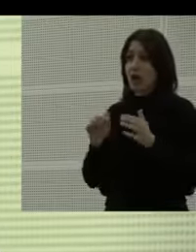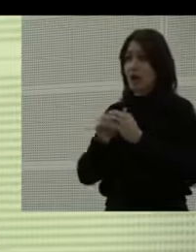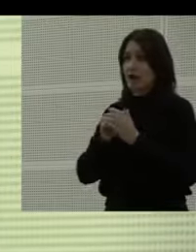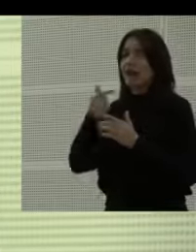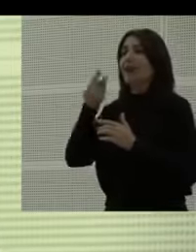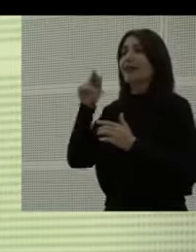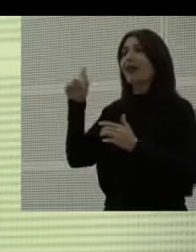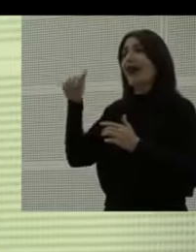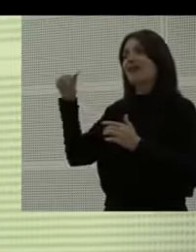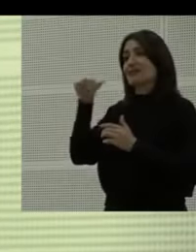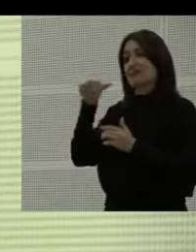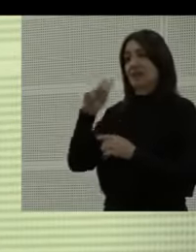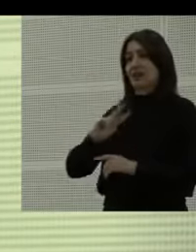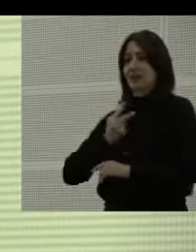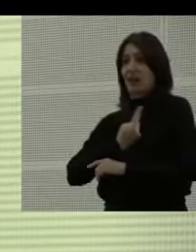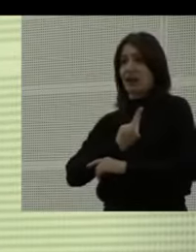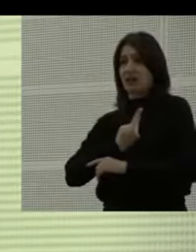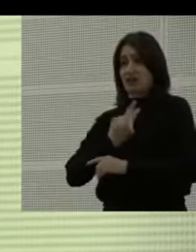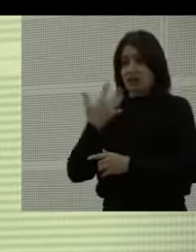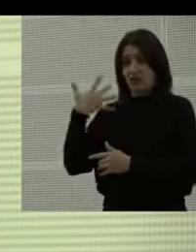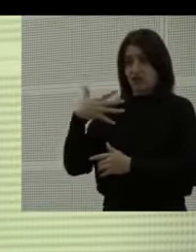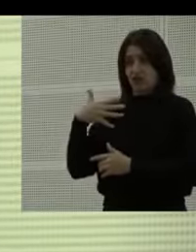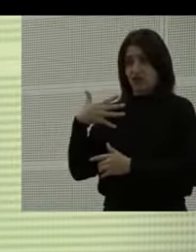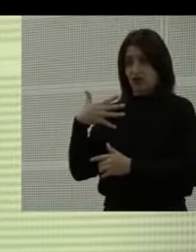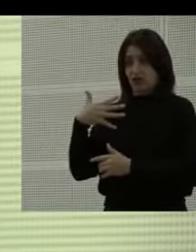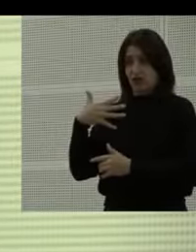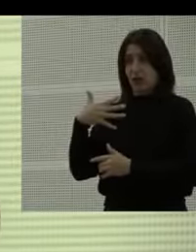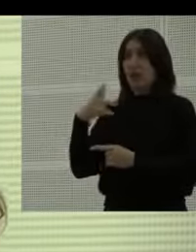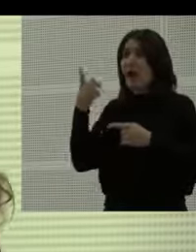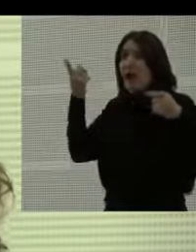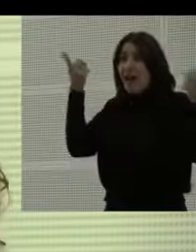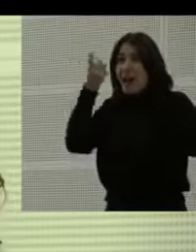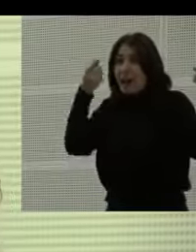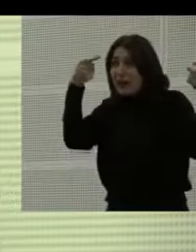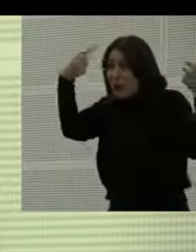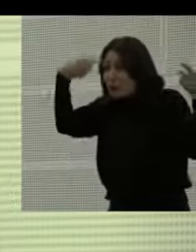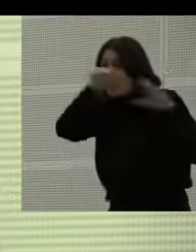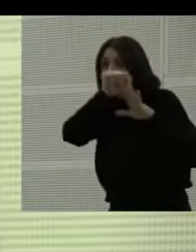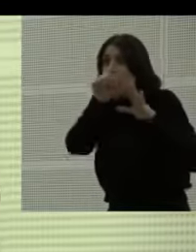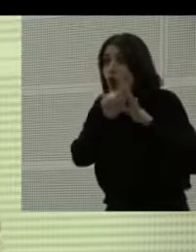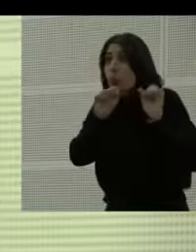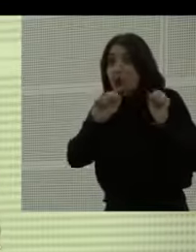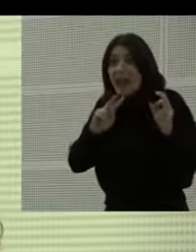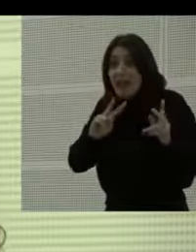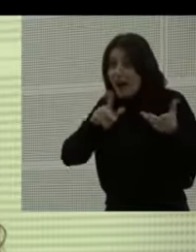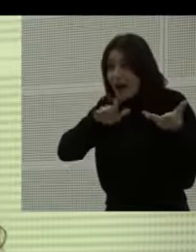ma in un periodo storico in cui non si potevano realizzare